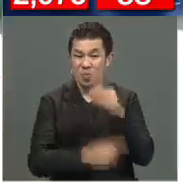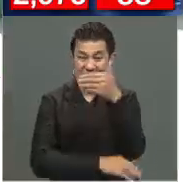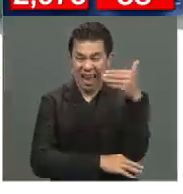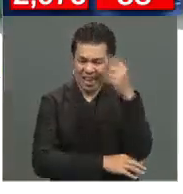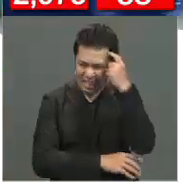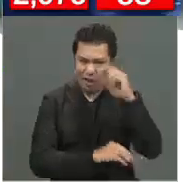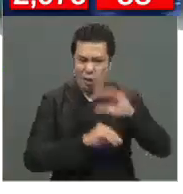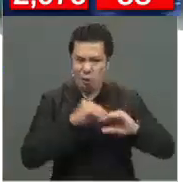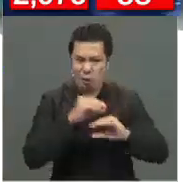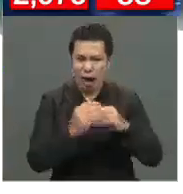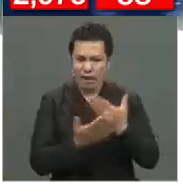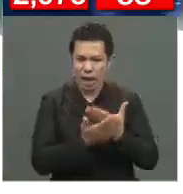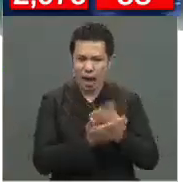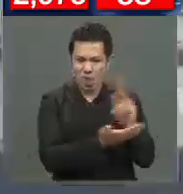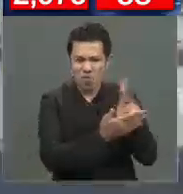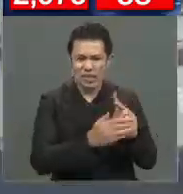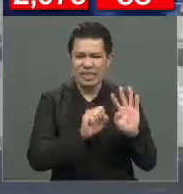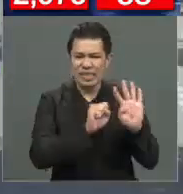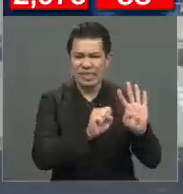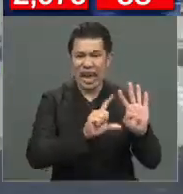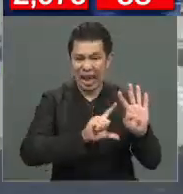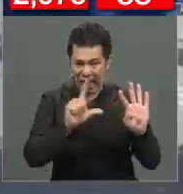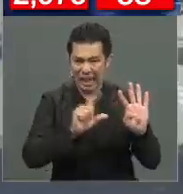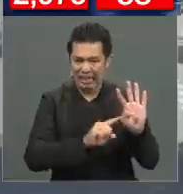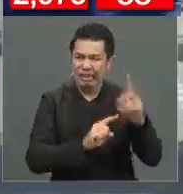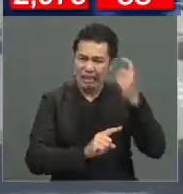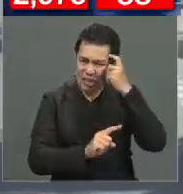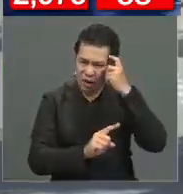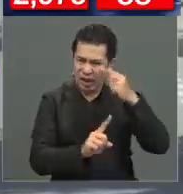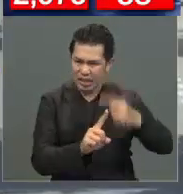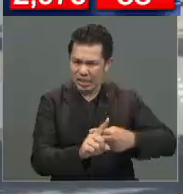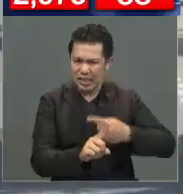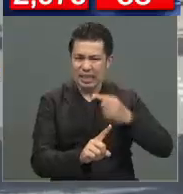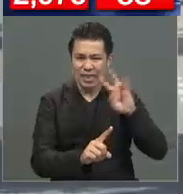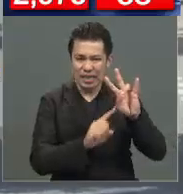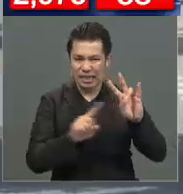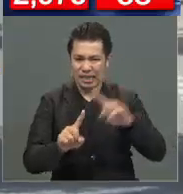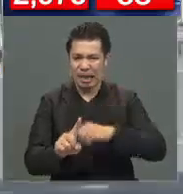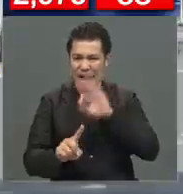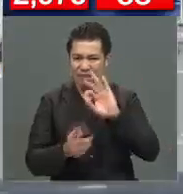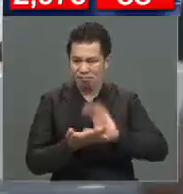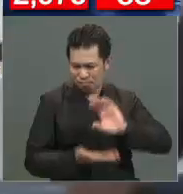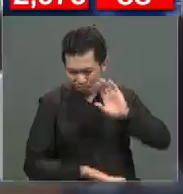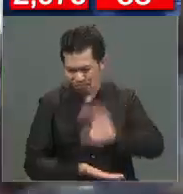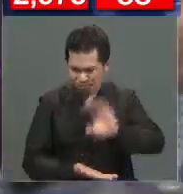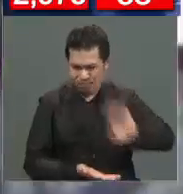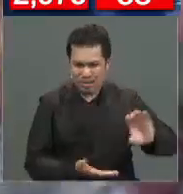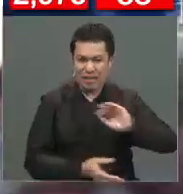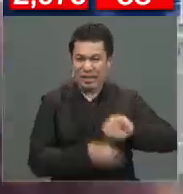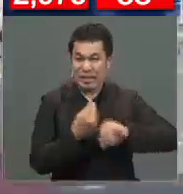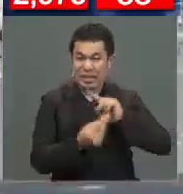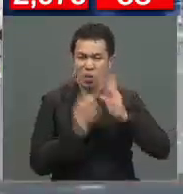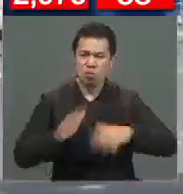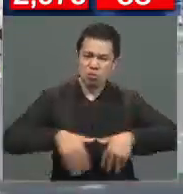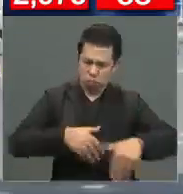งการภายใต้การใช้เงินกู้400ล้านบาทซึ่งคาดว่าภายในไตรมาสที่3จะมีเม็ดเงินลงไปสู่ระบบเศรษฐกิจฐานร